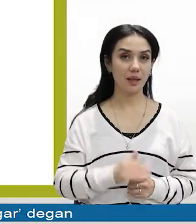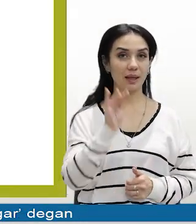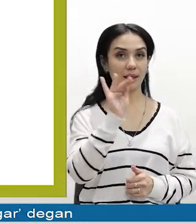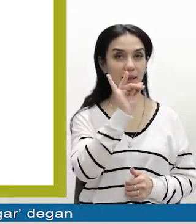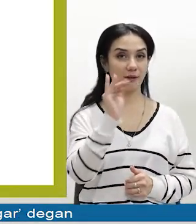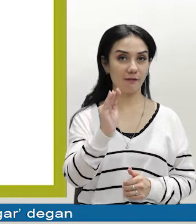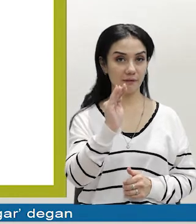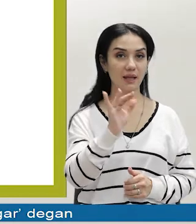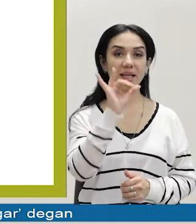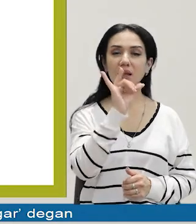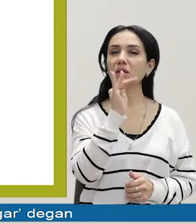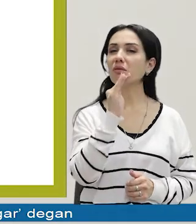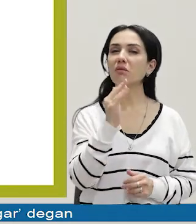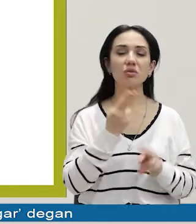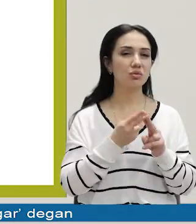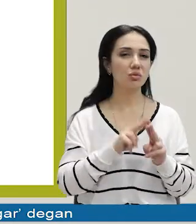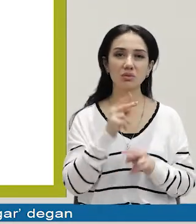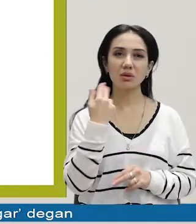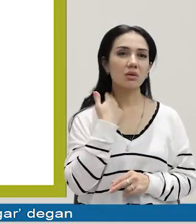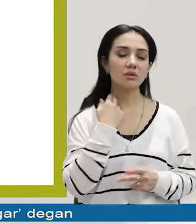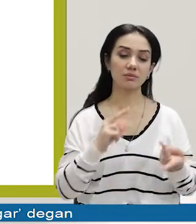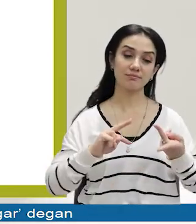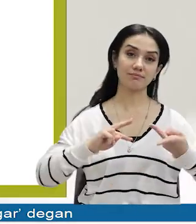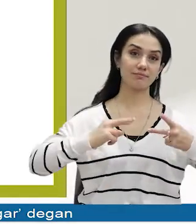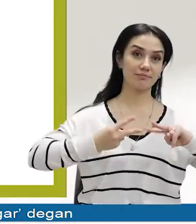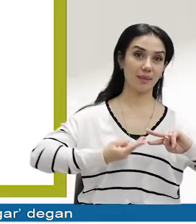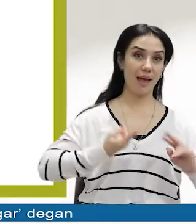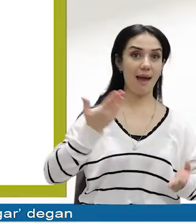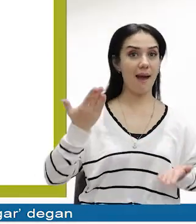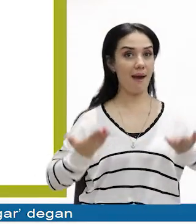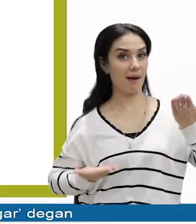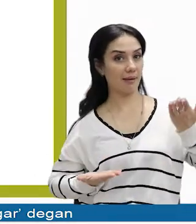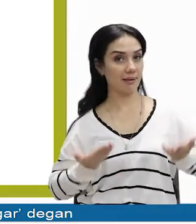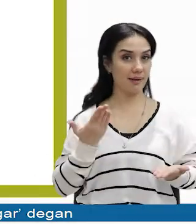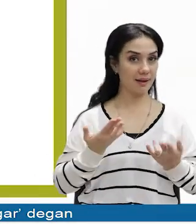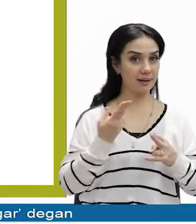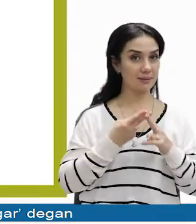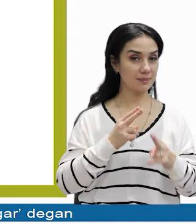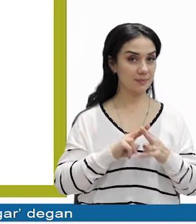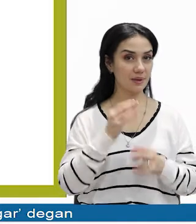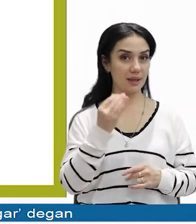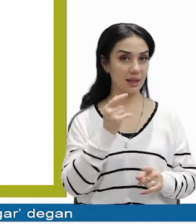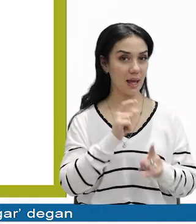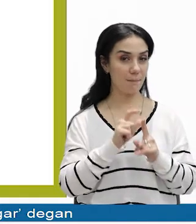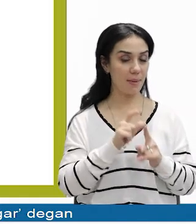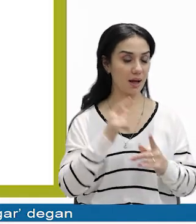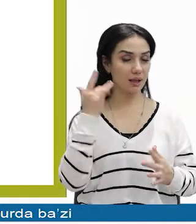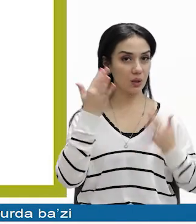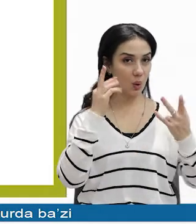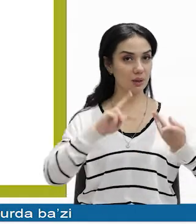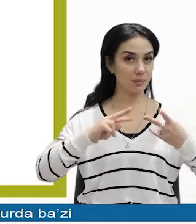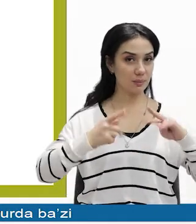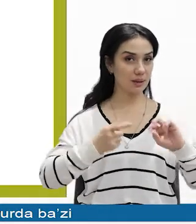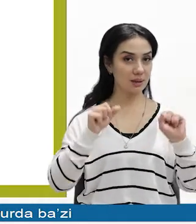shart operatori. If nima degan? If inglizchadan tarjima qilganda agar degan ma'noni bildiradi. Bilasizlar, agar degan ma'noni